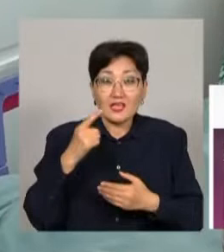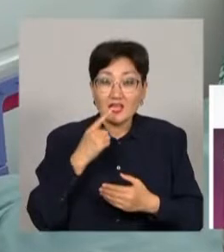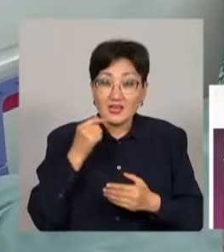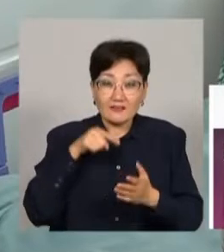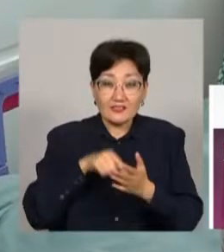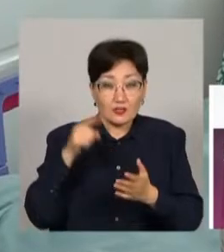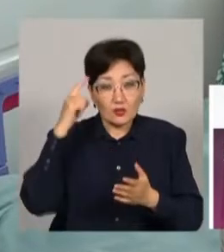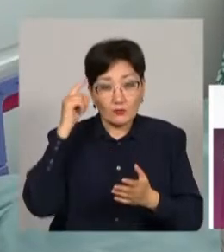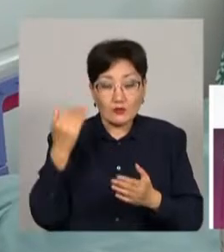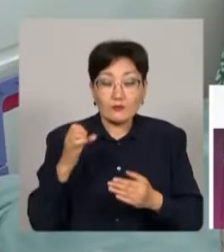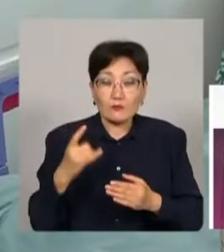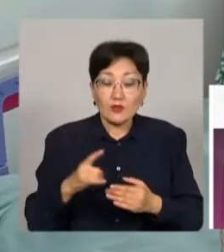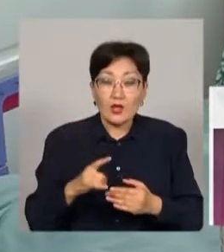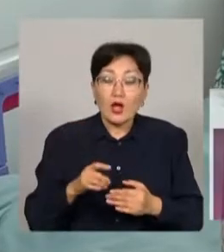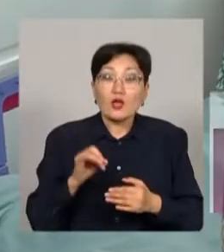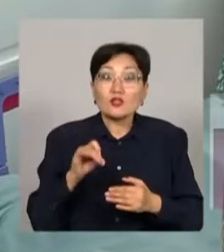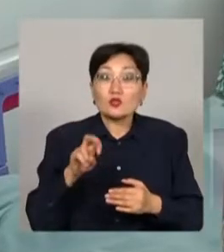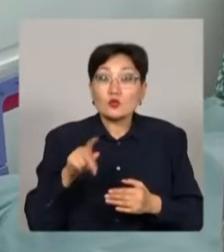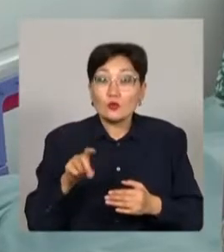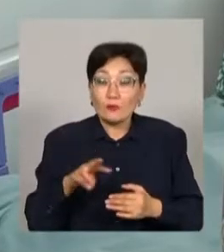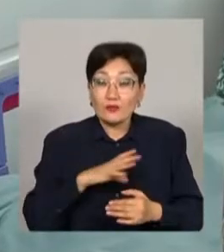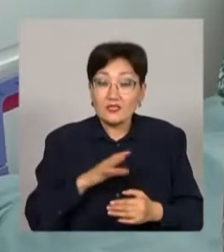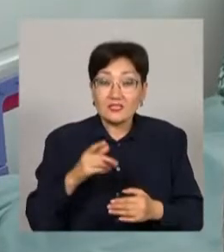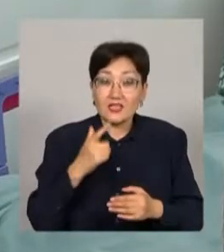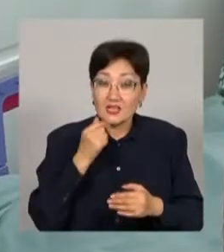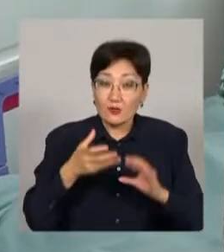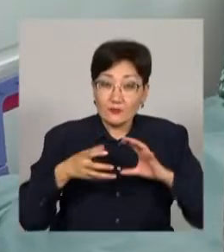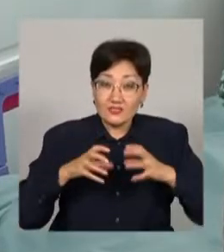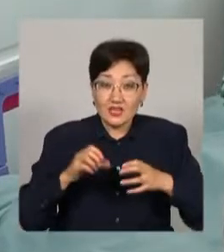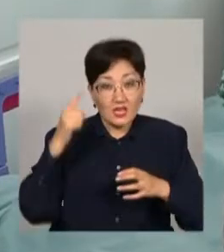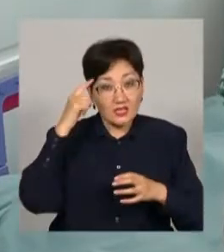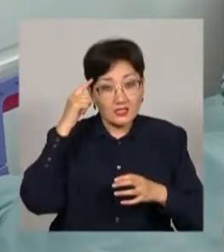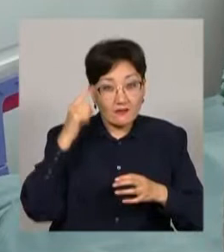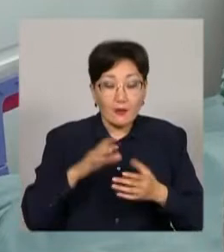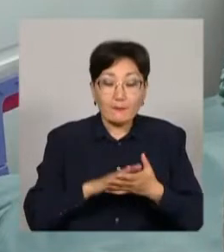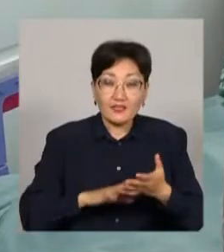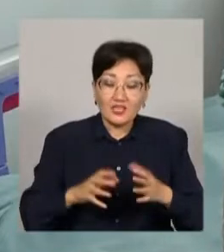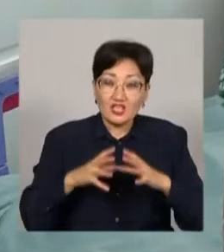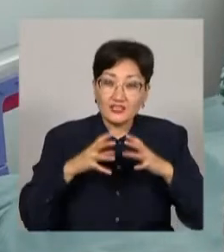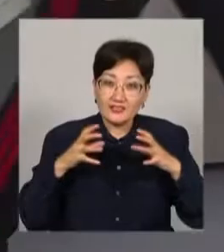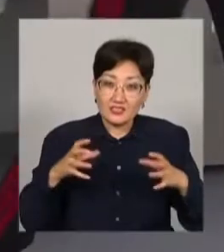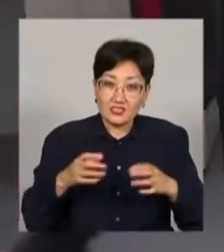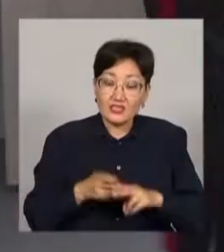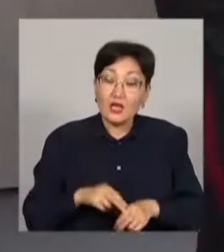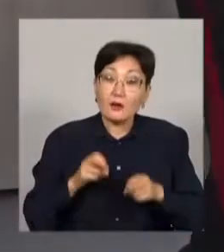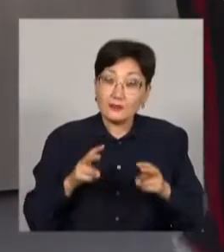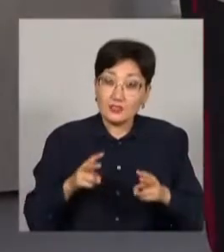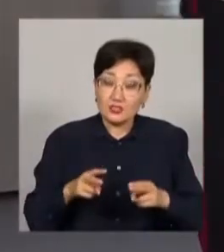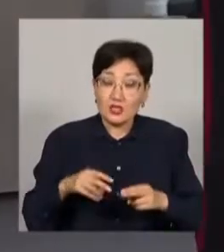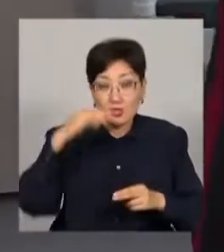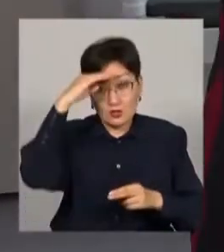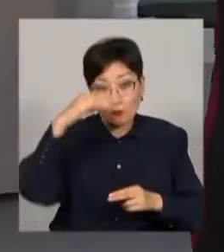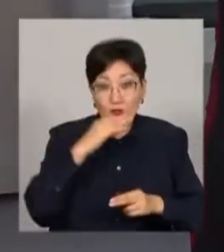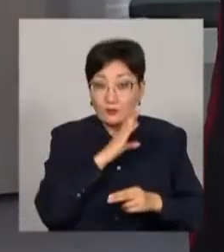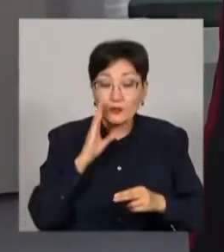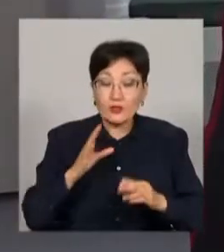кровоизлияние. Ваш ребенок перенес инсульт. Сказал, что тромб застыл, а голова продолжает расти. Это смертельно опасно. По словам родителей, спасти